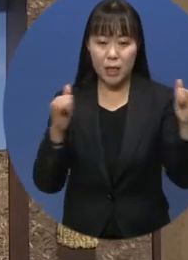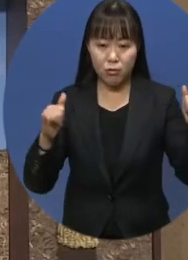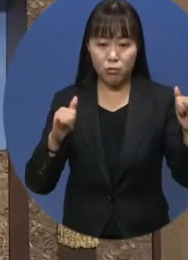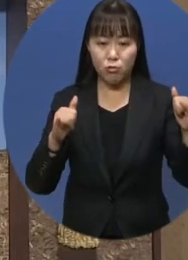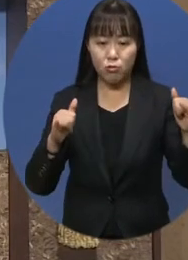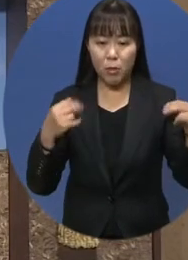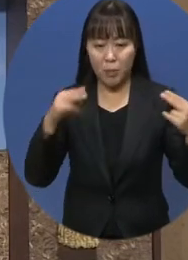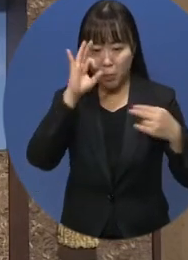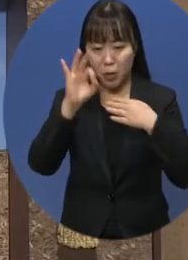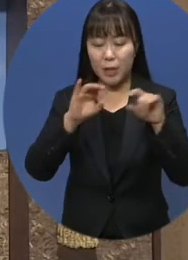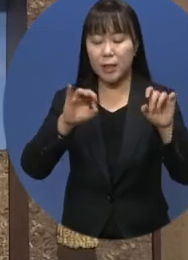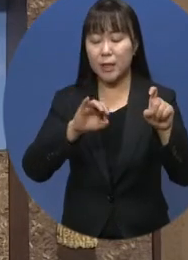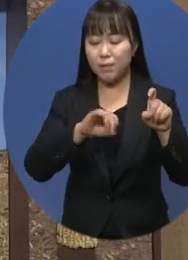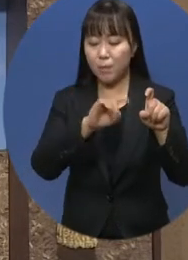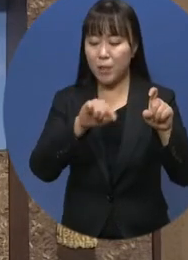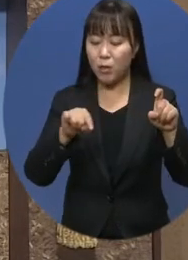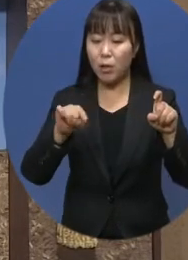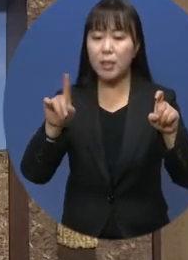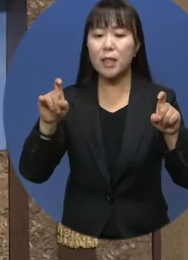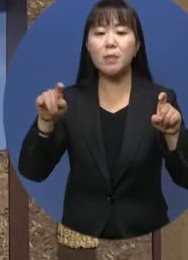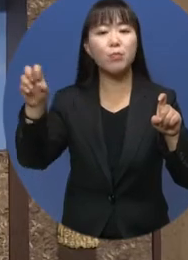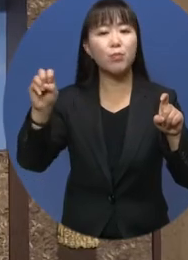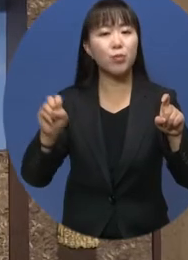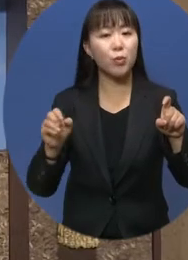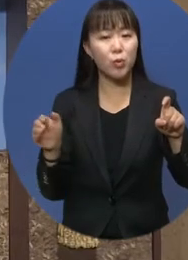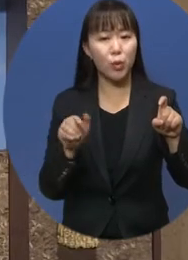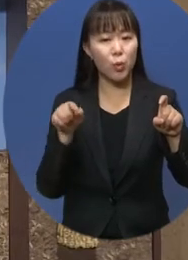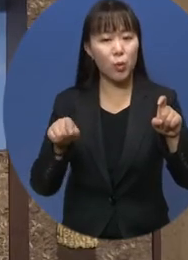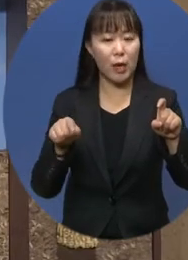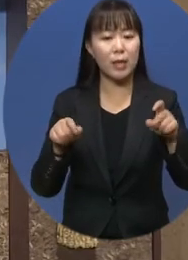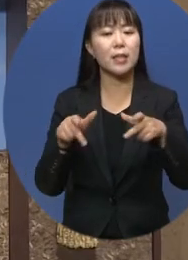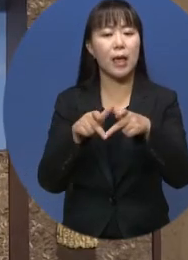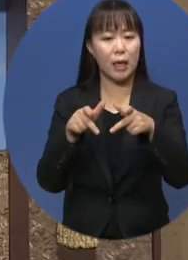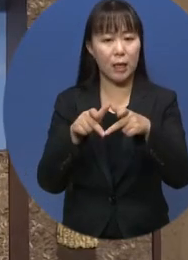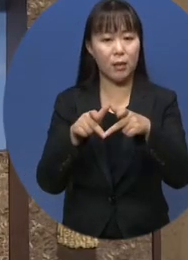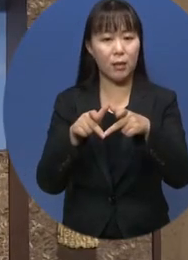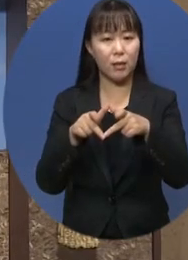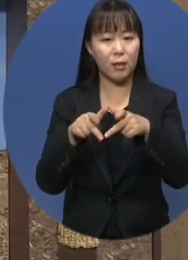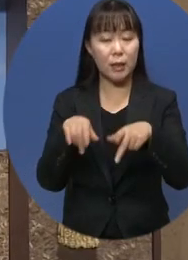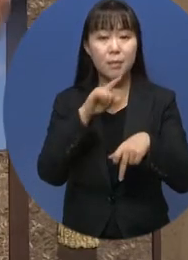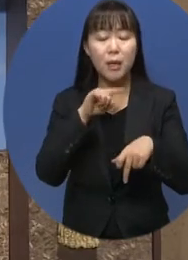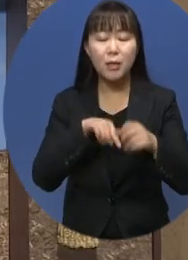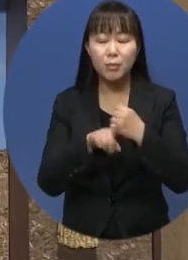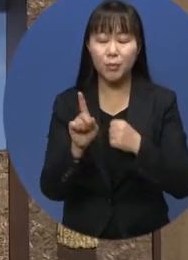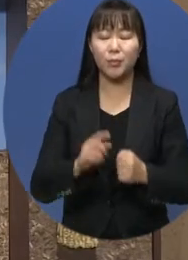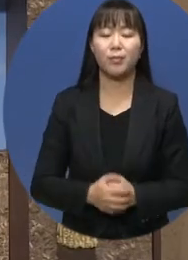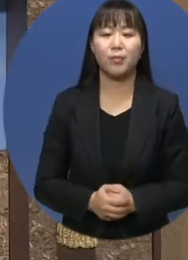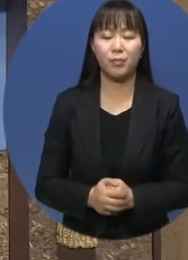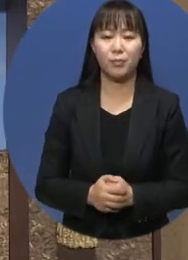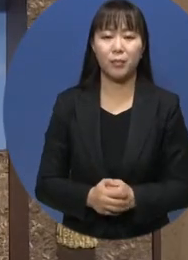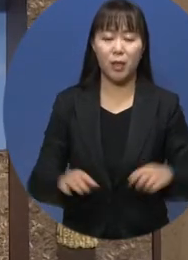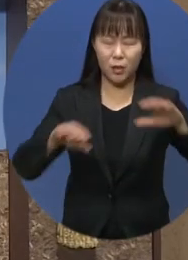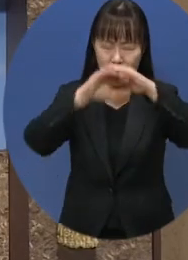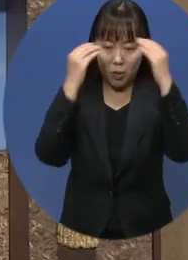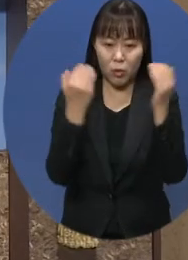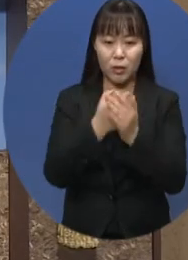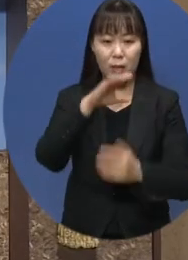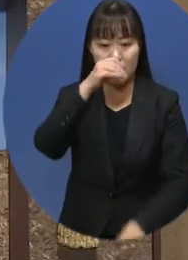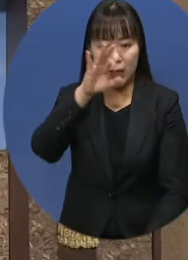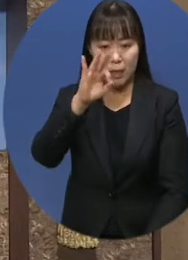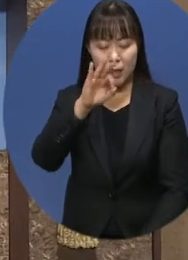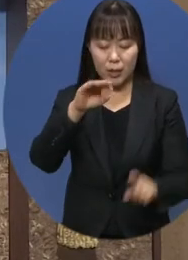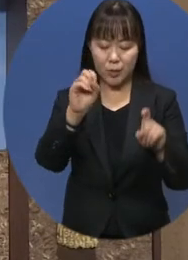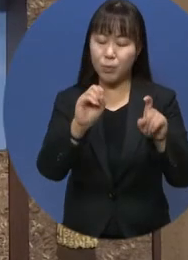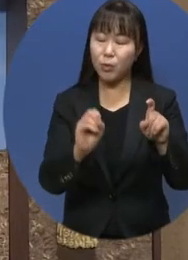10% 나 11% 를 장애인으로 봐야 된다는 거예요 그 얘기는 뭐냐 예 전체 예산의 한